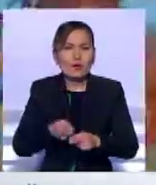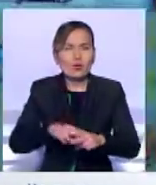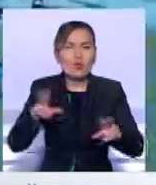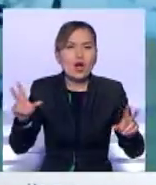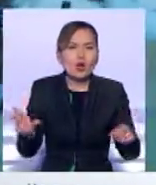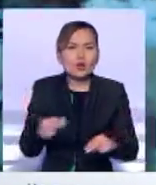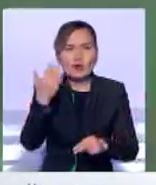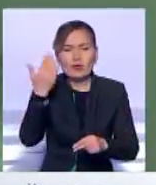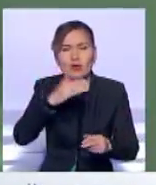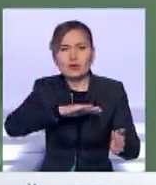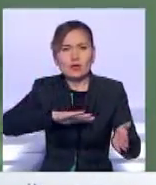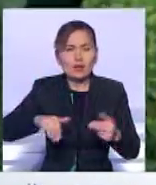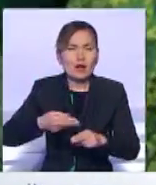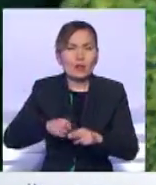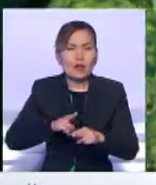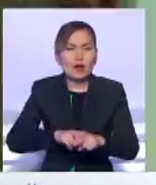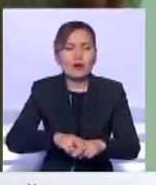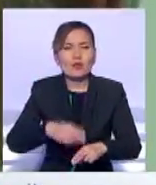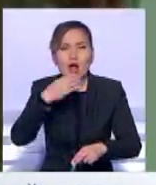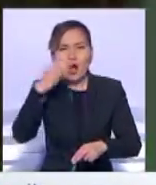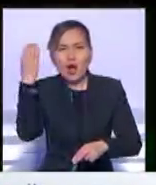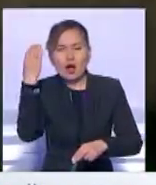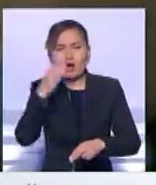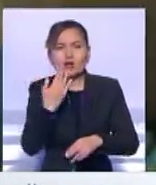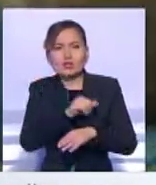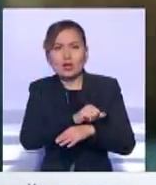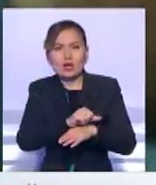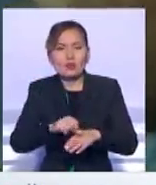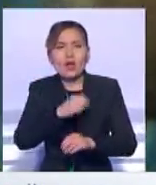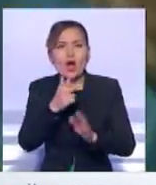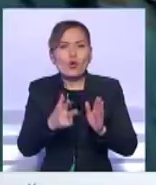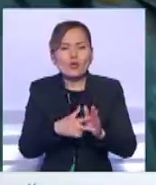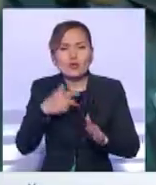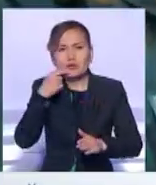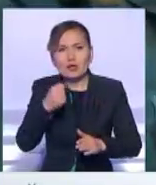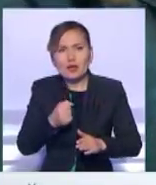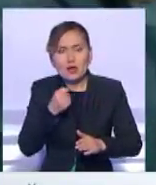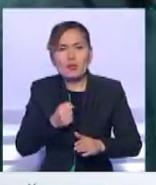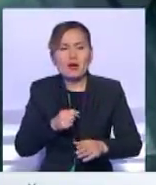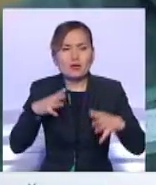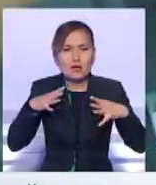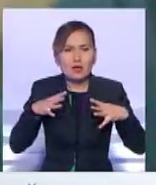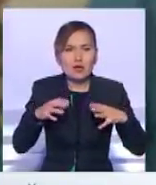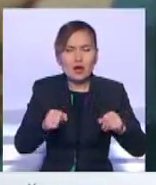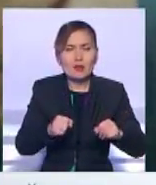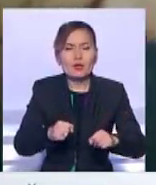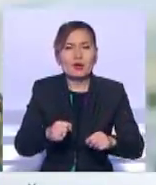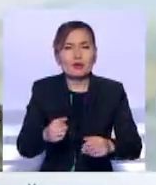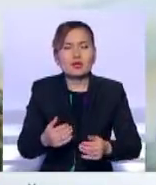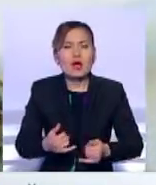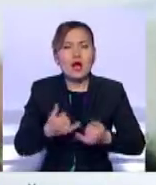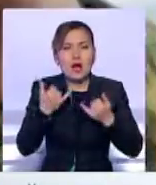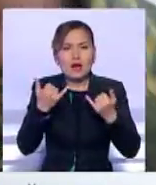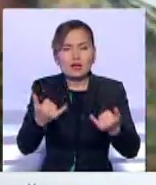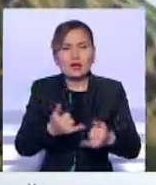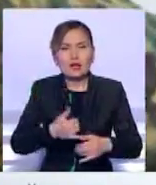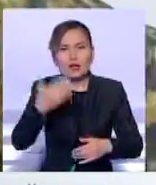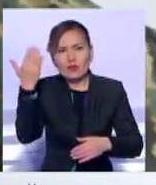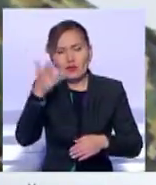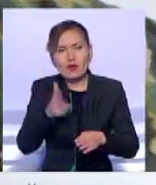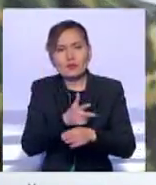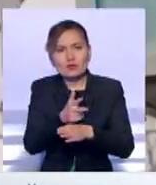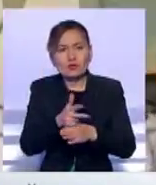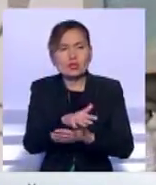соң тәжік-ауған шекарасында қайтыс болған 17 сарбаздың тартысқа толы тағдыры жайлы картинаны түсіруге мұрындық